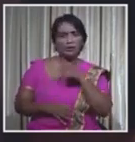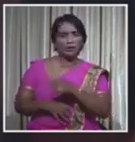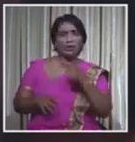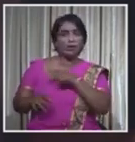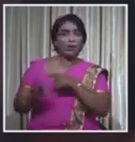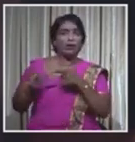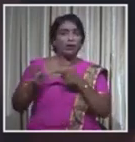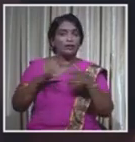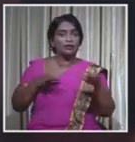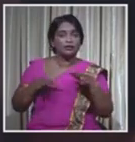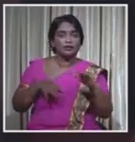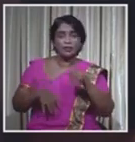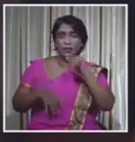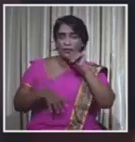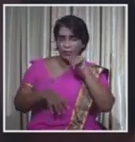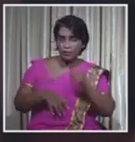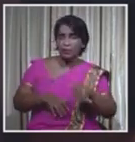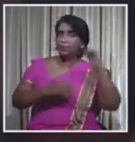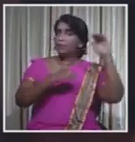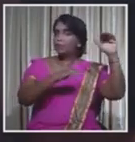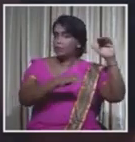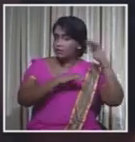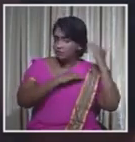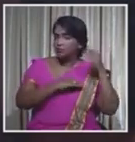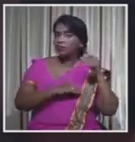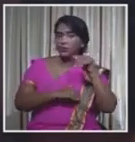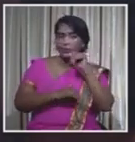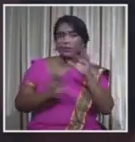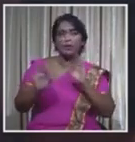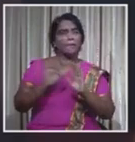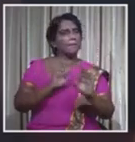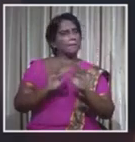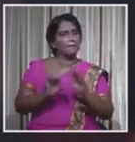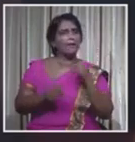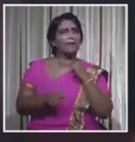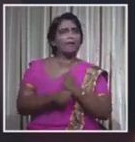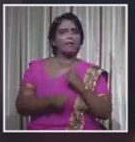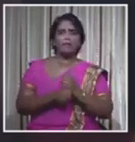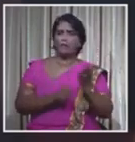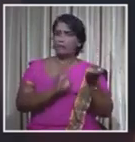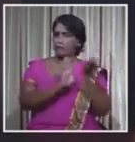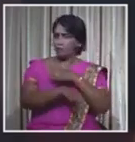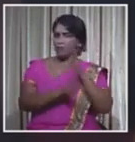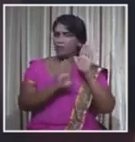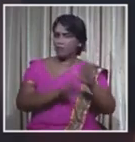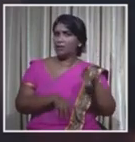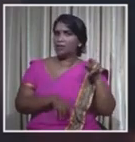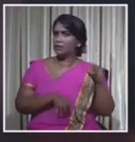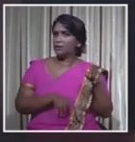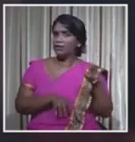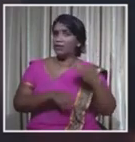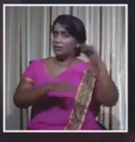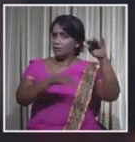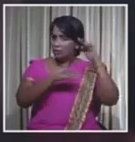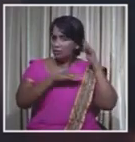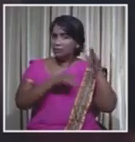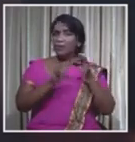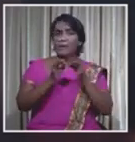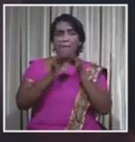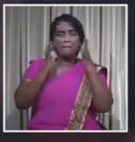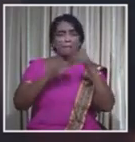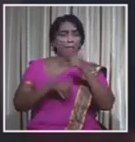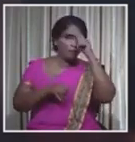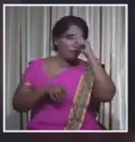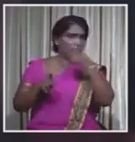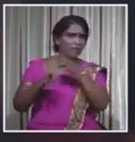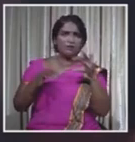සත්තු පැහැදිලිවම ආනයනය කරේ යහපාලනේ ආණ්ඩුව තියෙන කාලේ. ඒ හින්දා මේ ආනයනයත් බැසිල් රාජපක්ෂ මහත්මයාත්